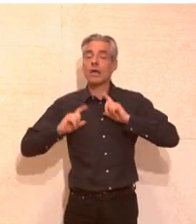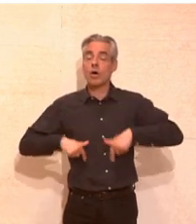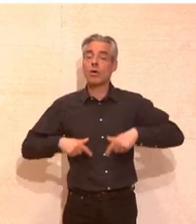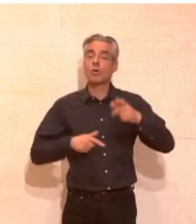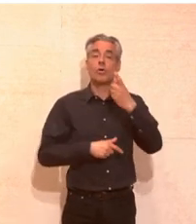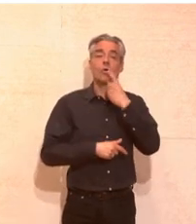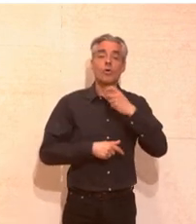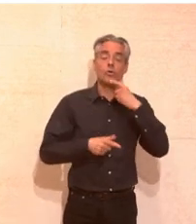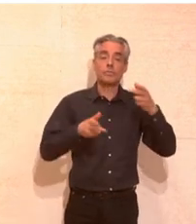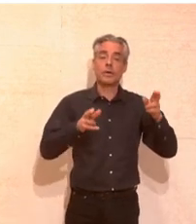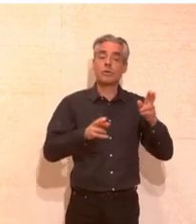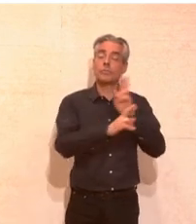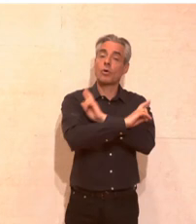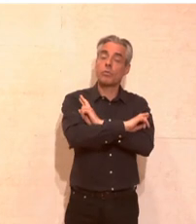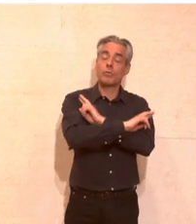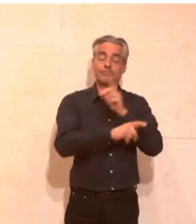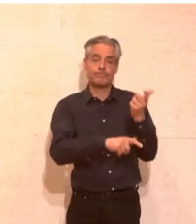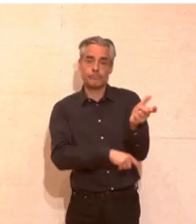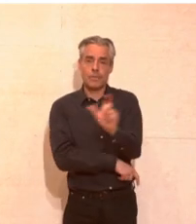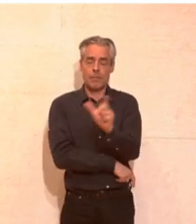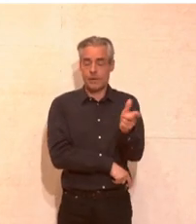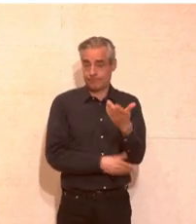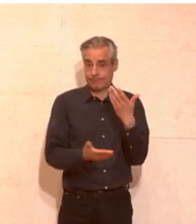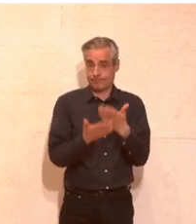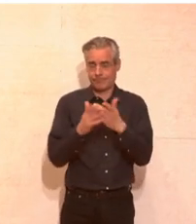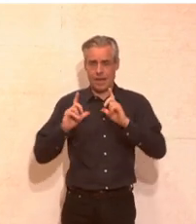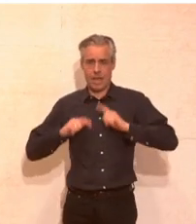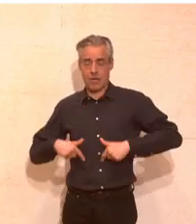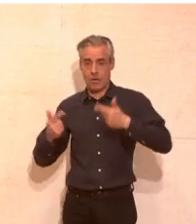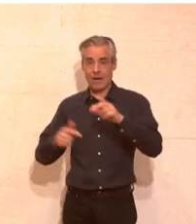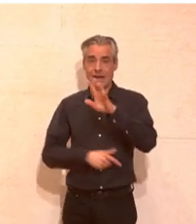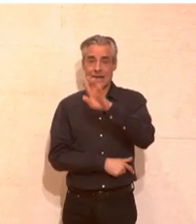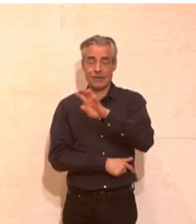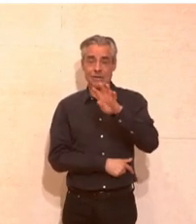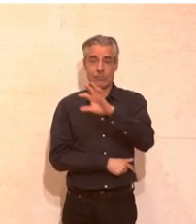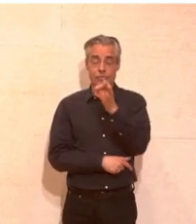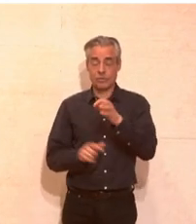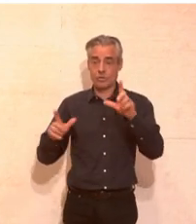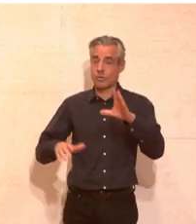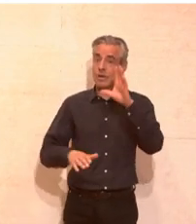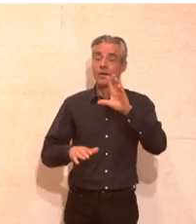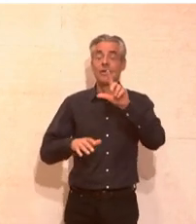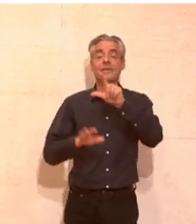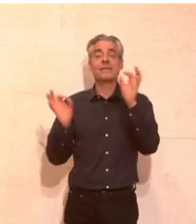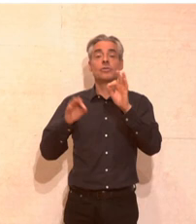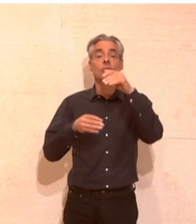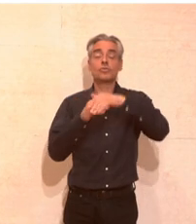les périodes de repos. Eh bien, déjà pendant l'école, vous en avez 44% qui se couchent après 22